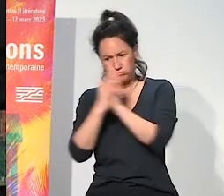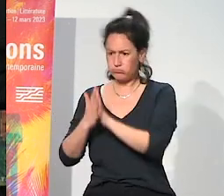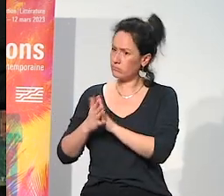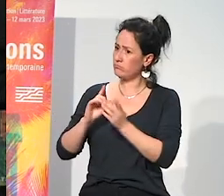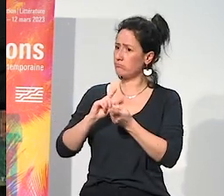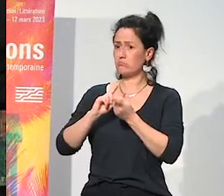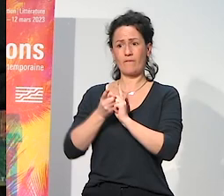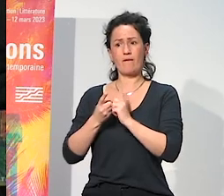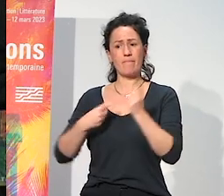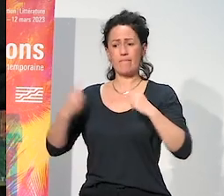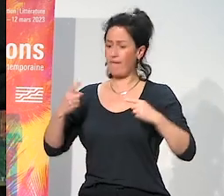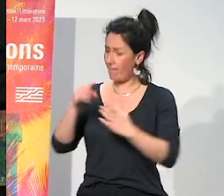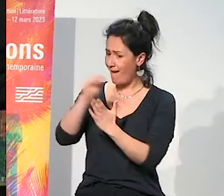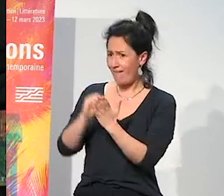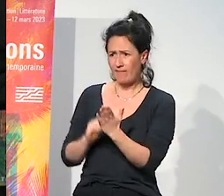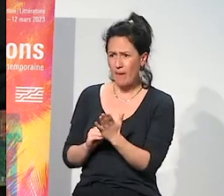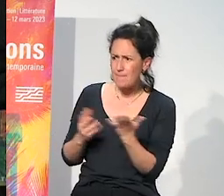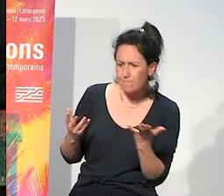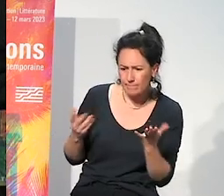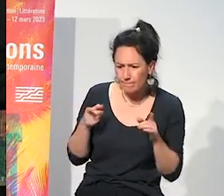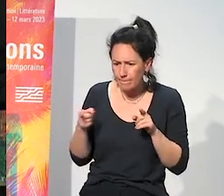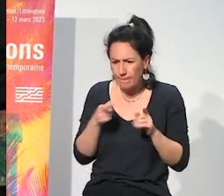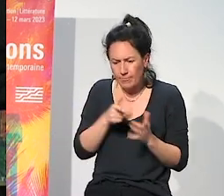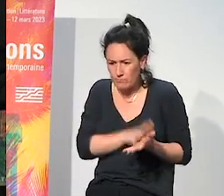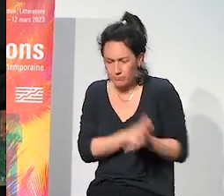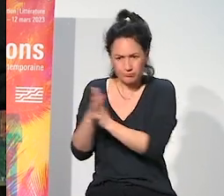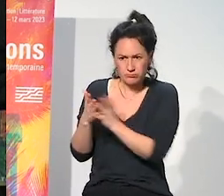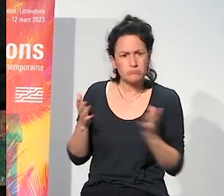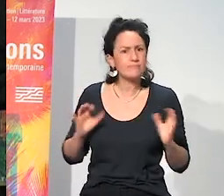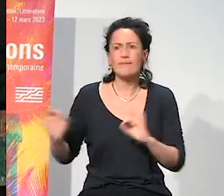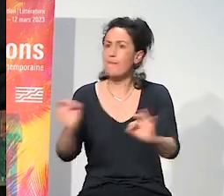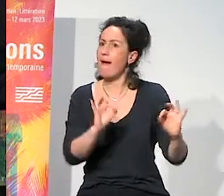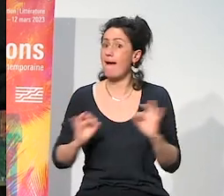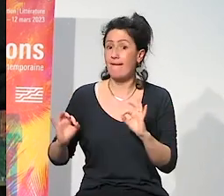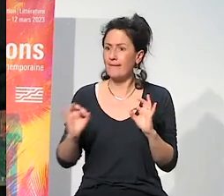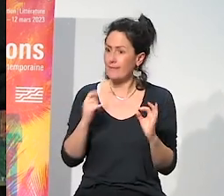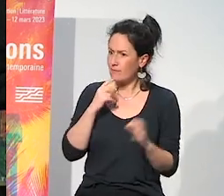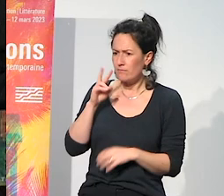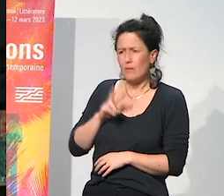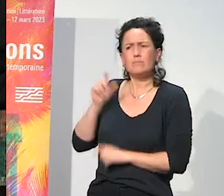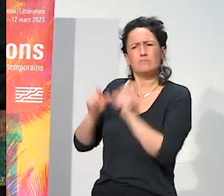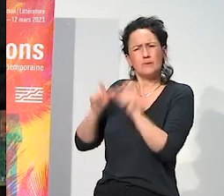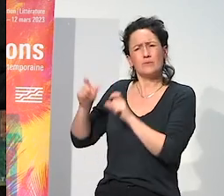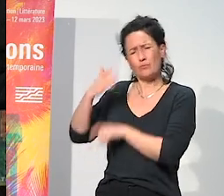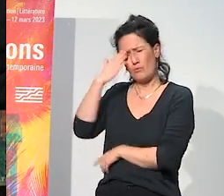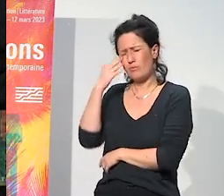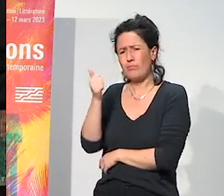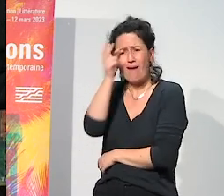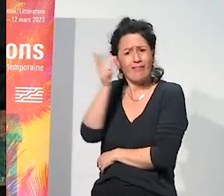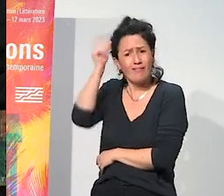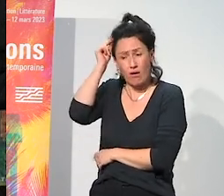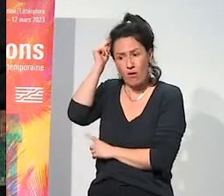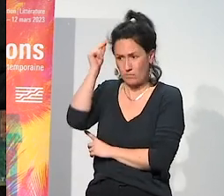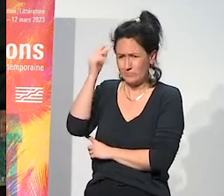ne le trouve nulle part. Alors que c'est vraiment quelque chose qu'apparemment les gens qui connaissent très bien Anne Frank savent. Il